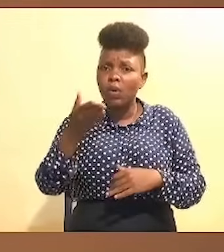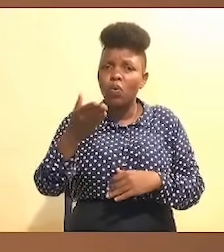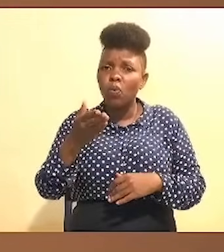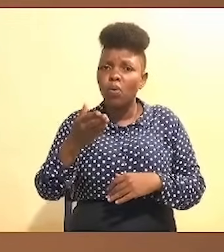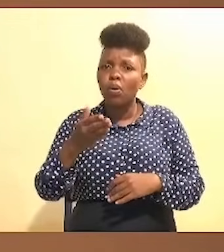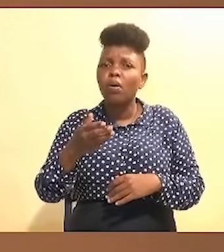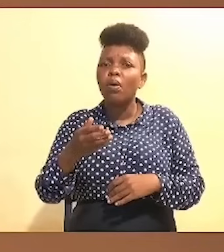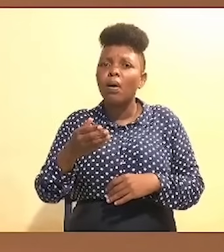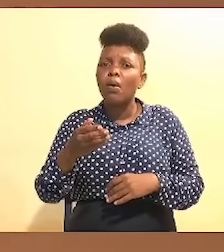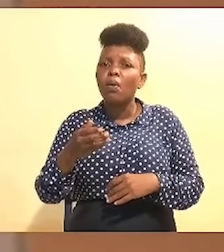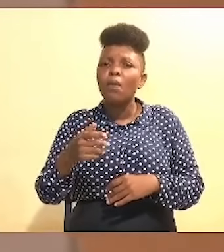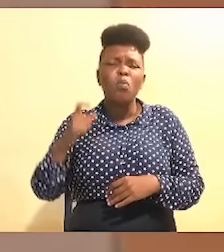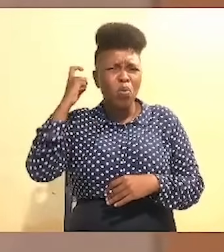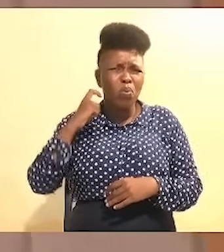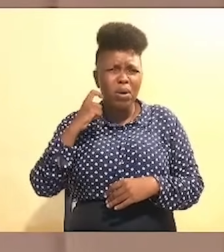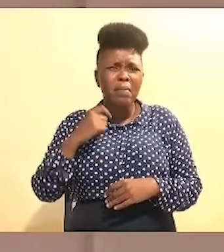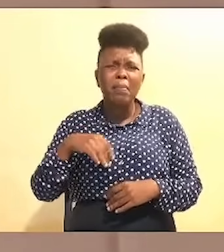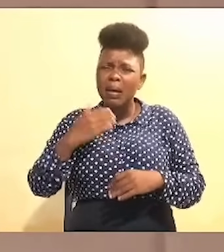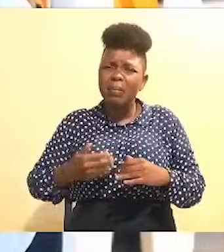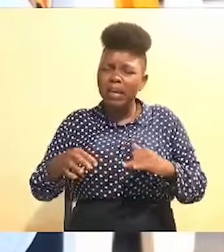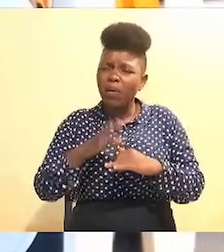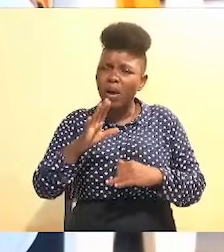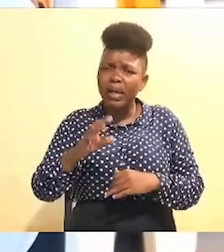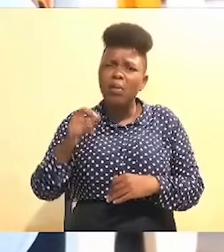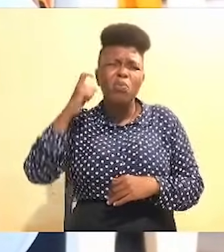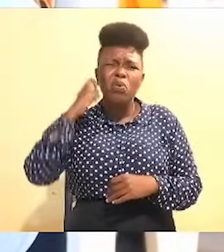Hasa boke naye anamuuliza, la nini?